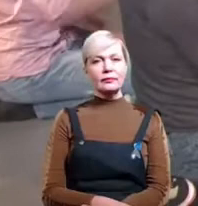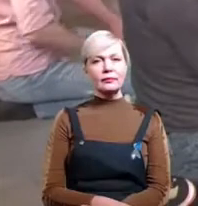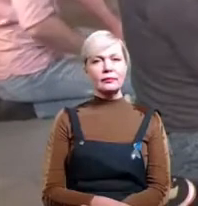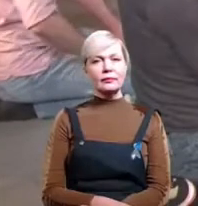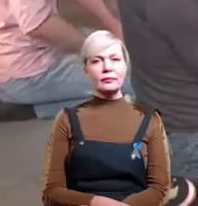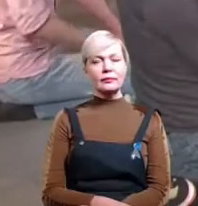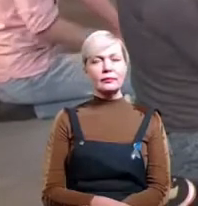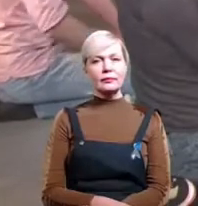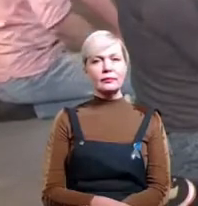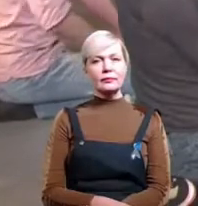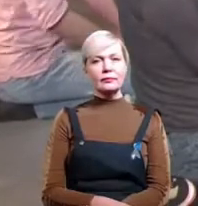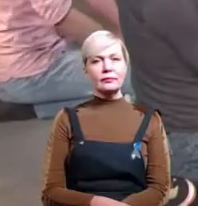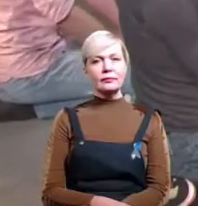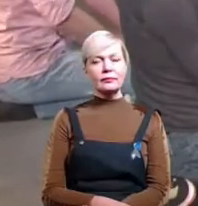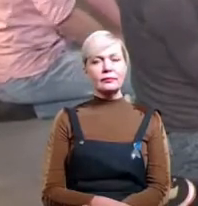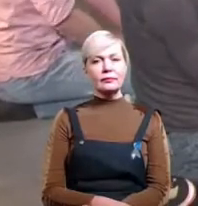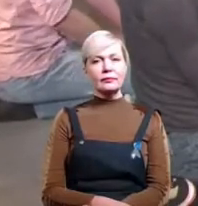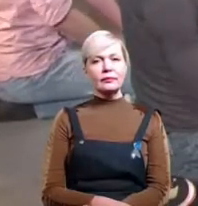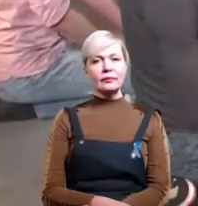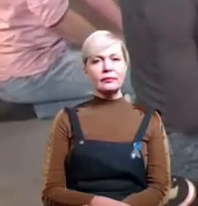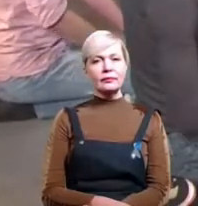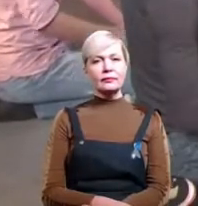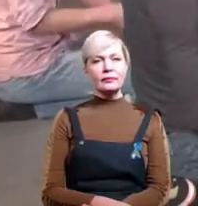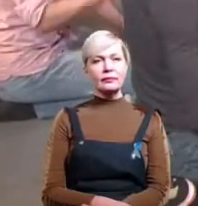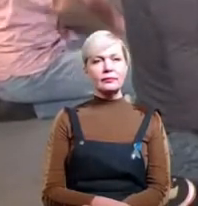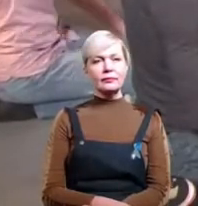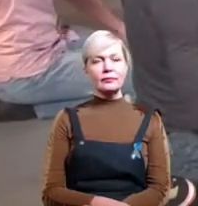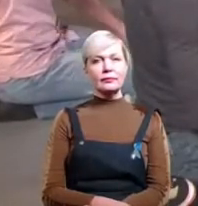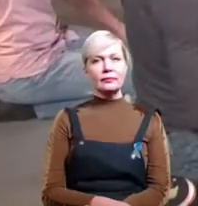Почув. Можно громче. Я